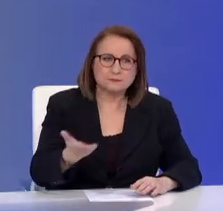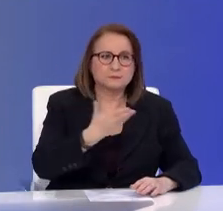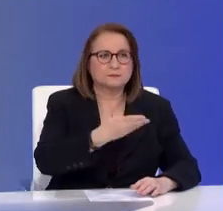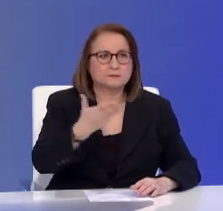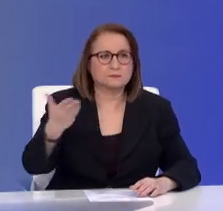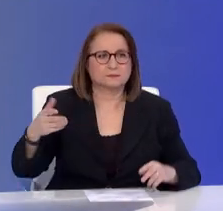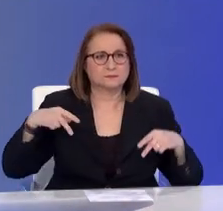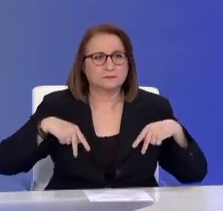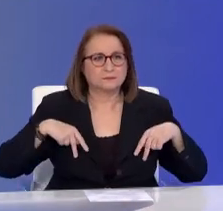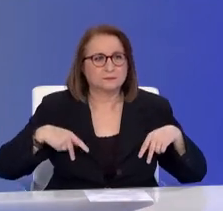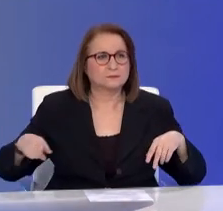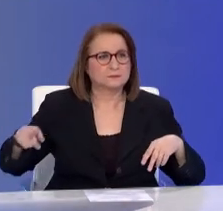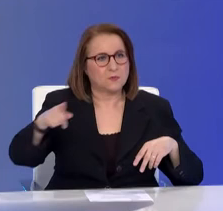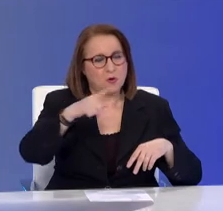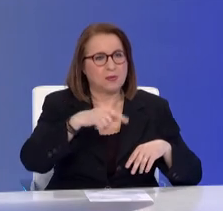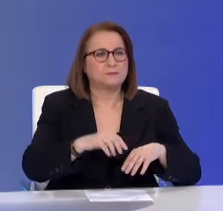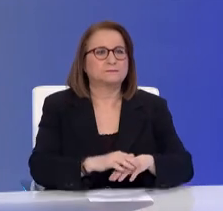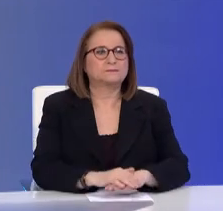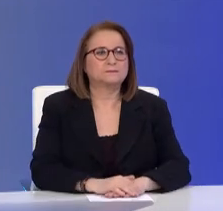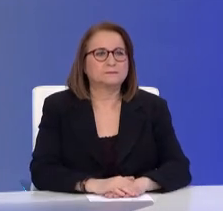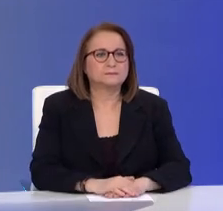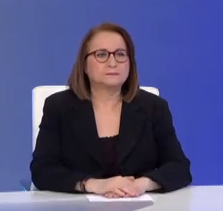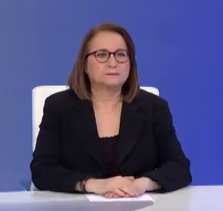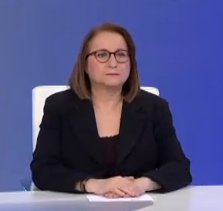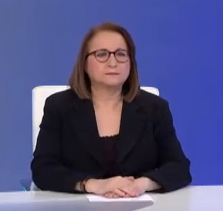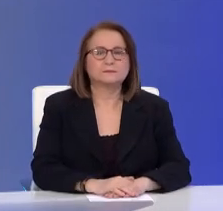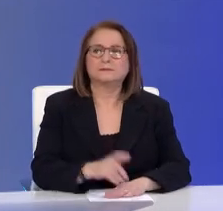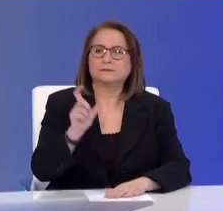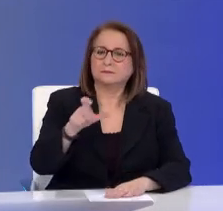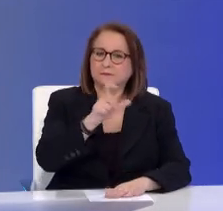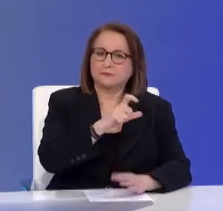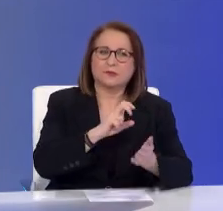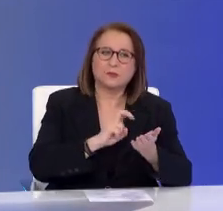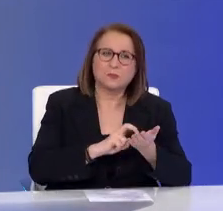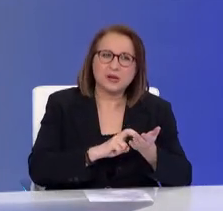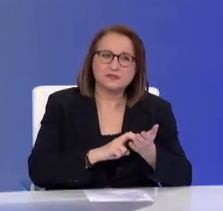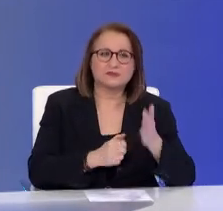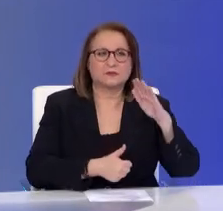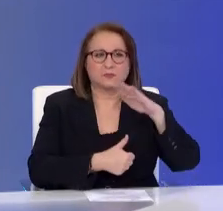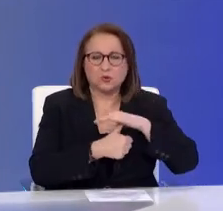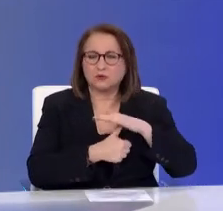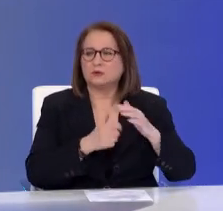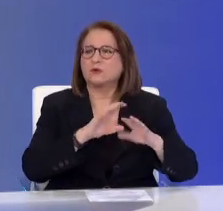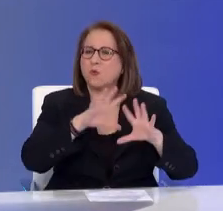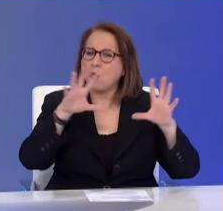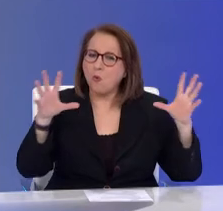Ελληνικής Δημοκρατίας, κυρία Σακελαροπούλου, κυρία Πρωθυπουργέ, εξοχότατη